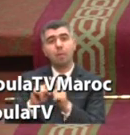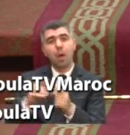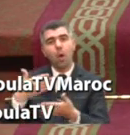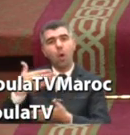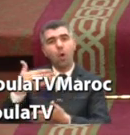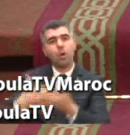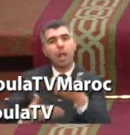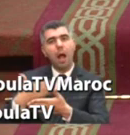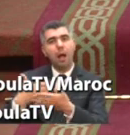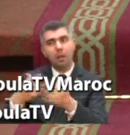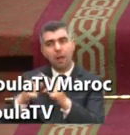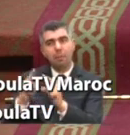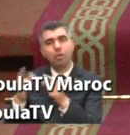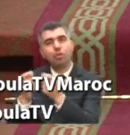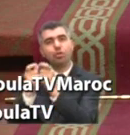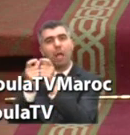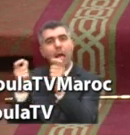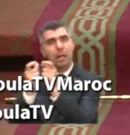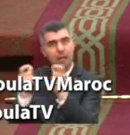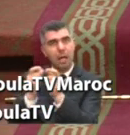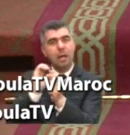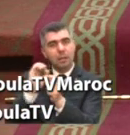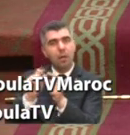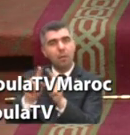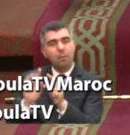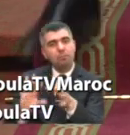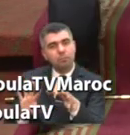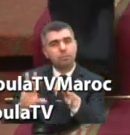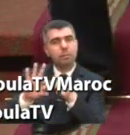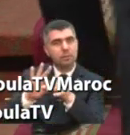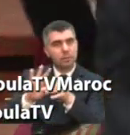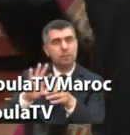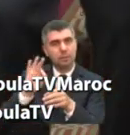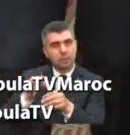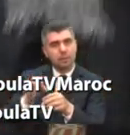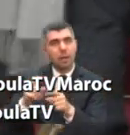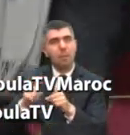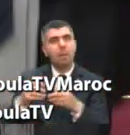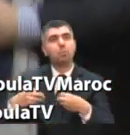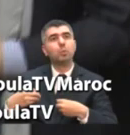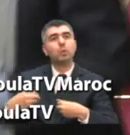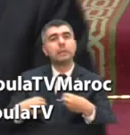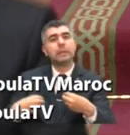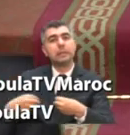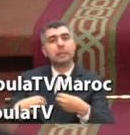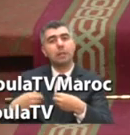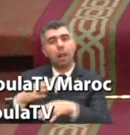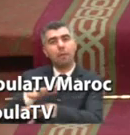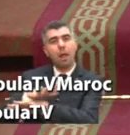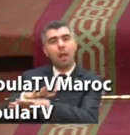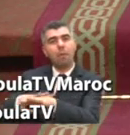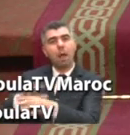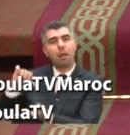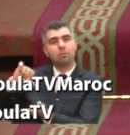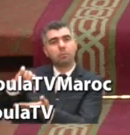شركات خاصة باش هي اللي كتقدم هذه الخدمات هذه، طبعا عن طريق الأكاديميات الجهوية للتربية والتكوين اللي